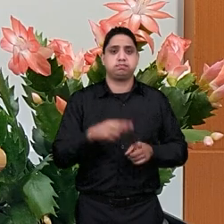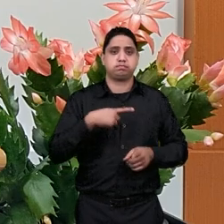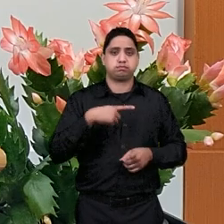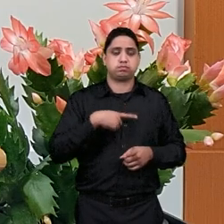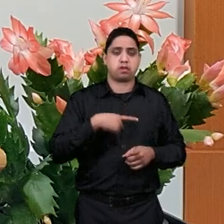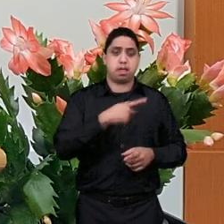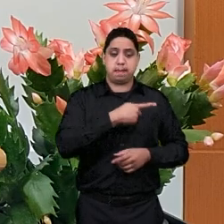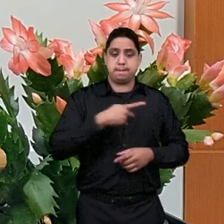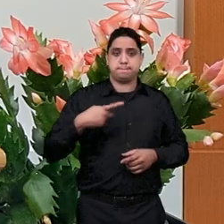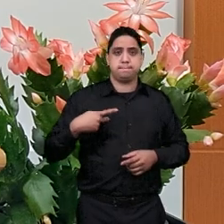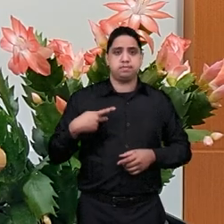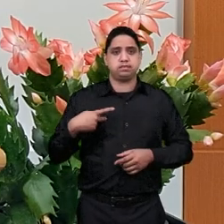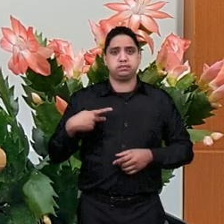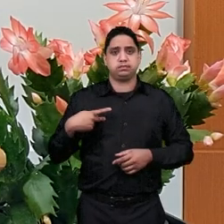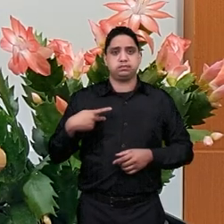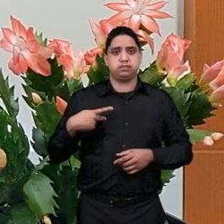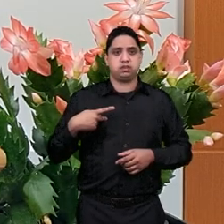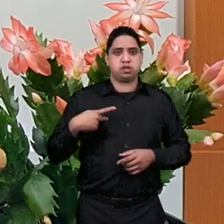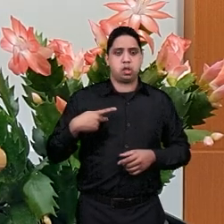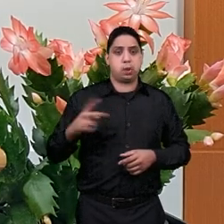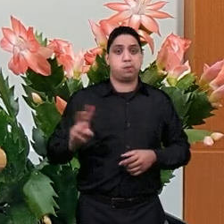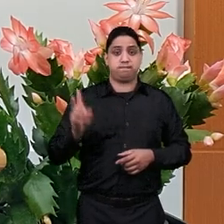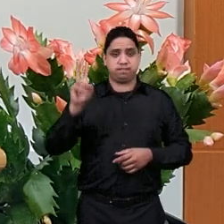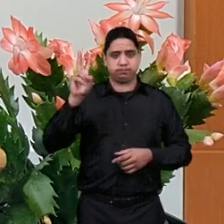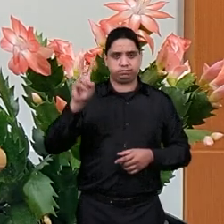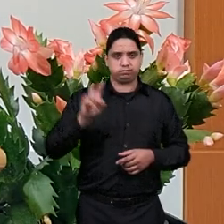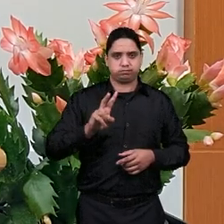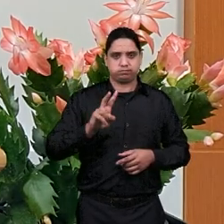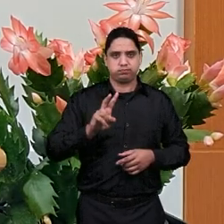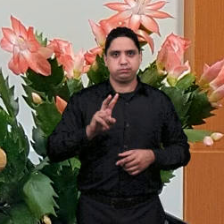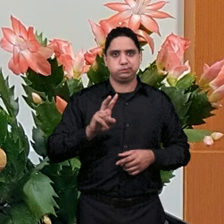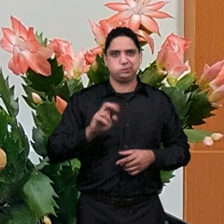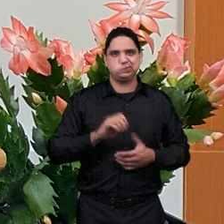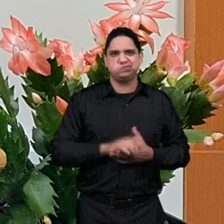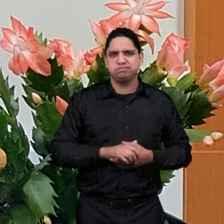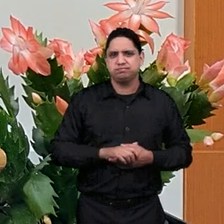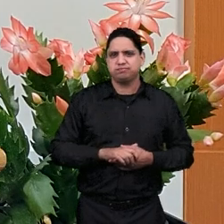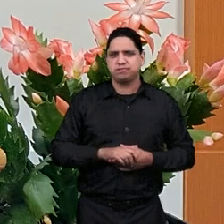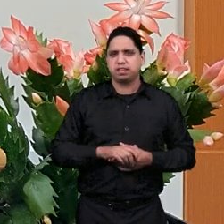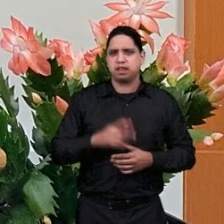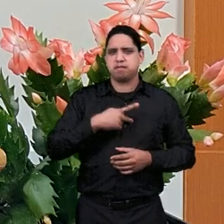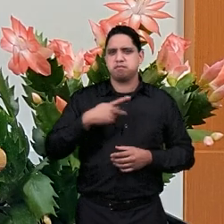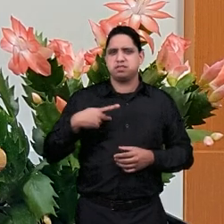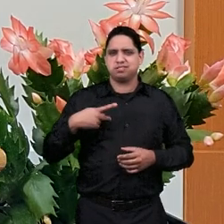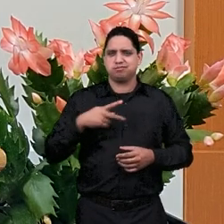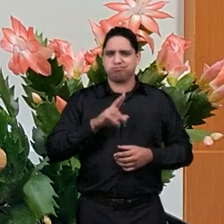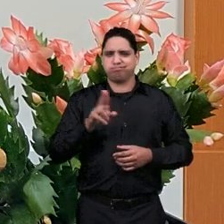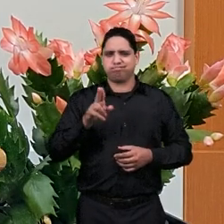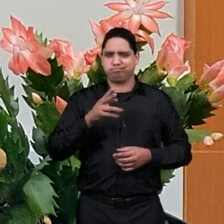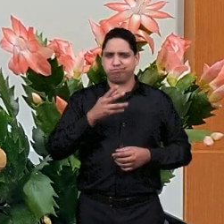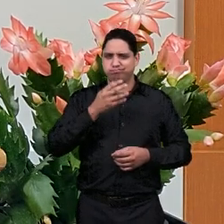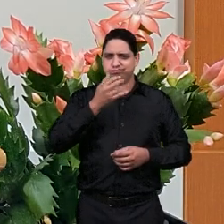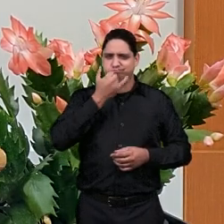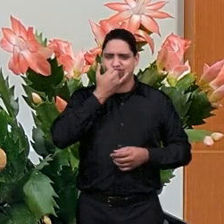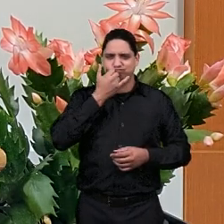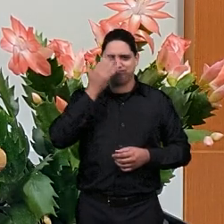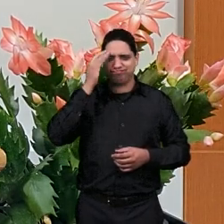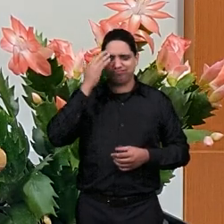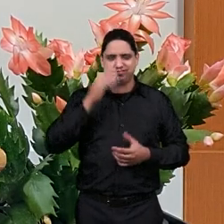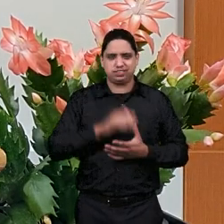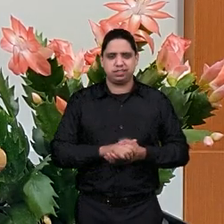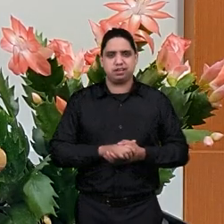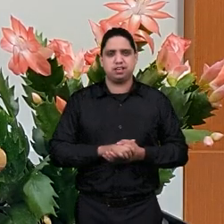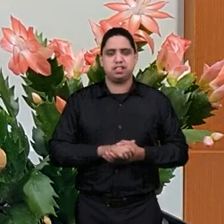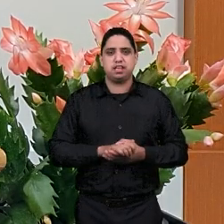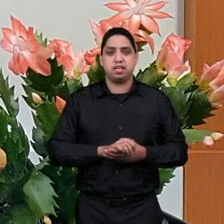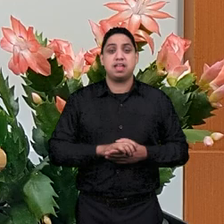du Venezuela, le pasteur Rufino. Nous allons nous rappeler de ces frères, de cette œuvre si difficile dans ces